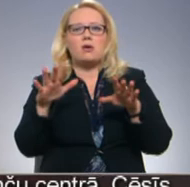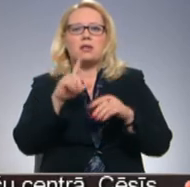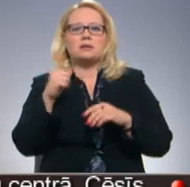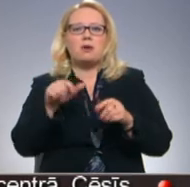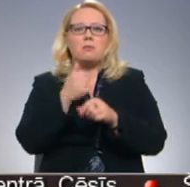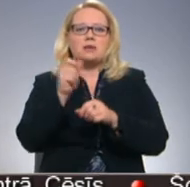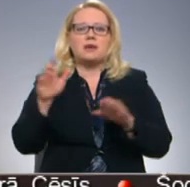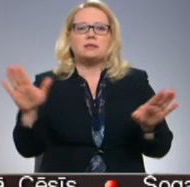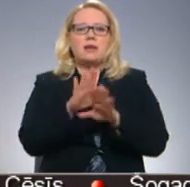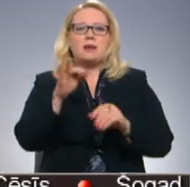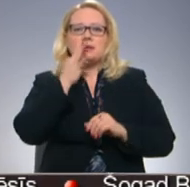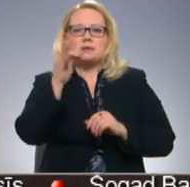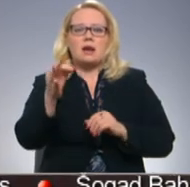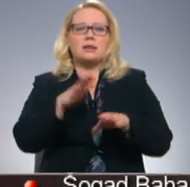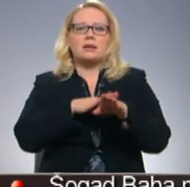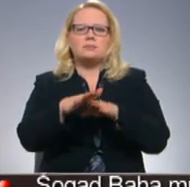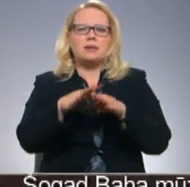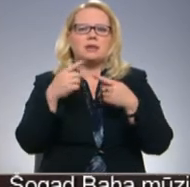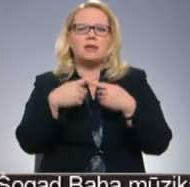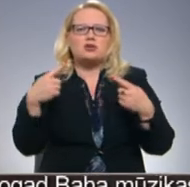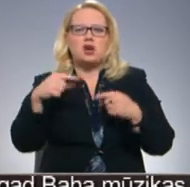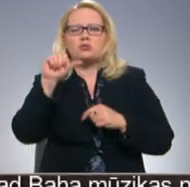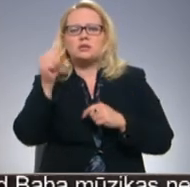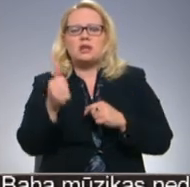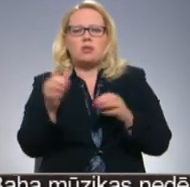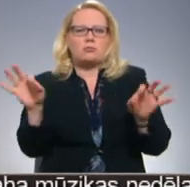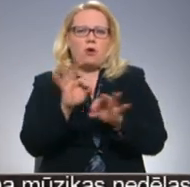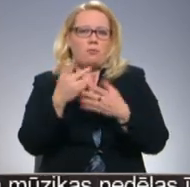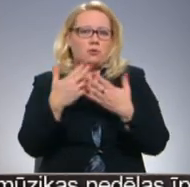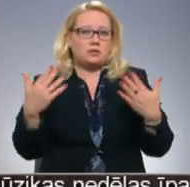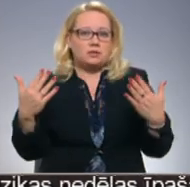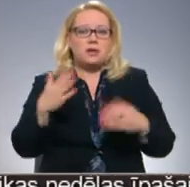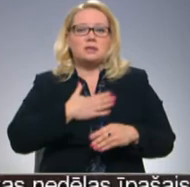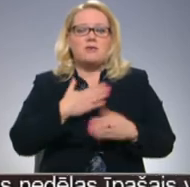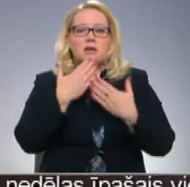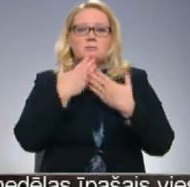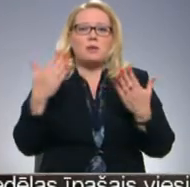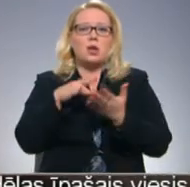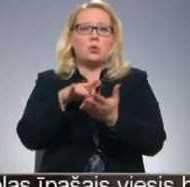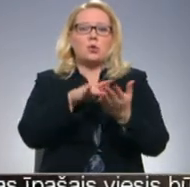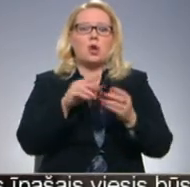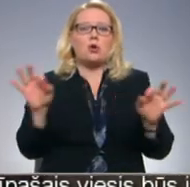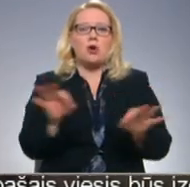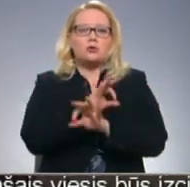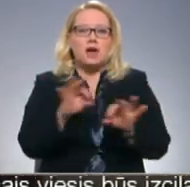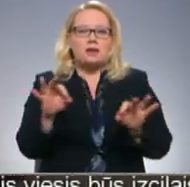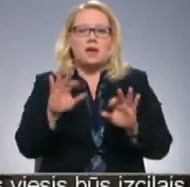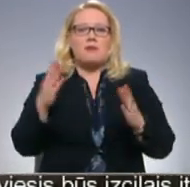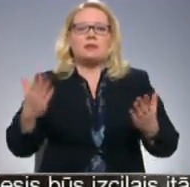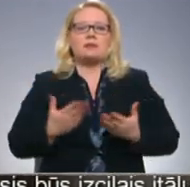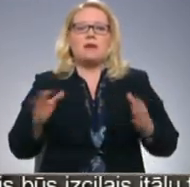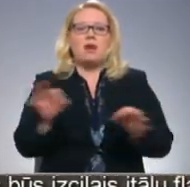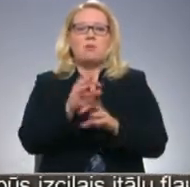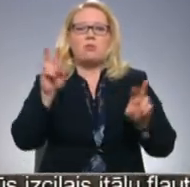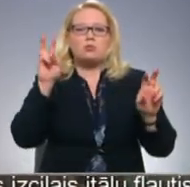atklāja, ka koncertā Arēna Rīga izpildīs dažādu stilu kompozīcijas. Savas atvada turnejas koncertā A Life in Music, jeb dzīve mūzikā,